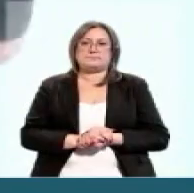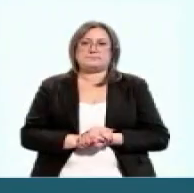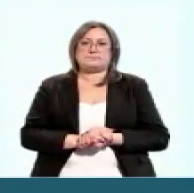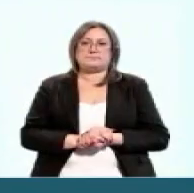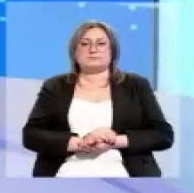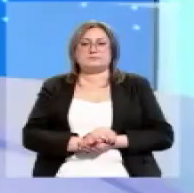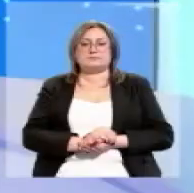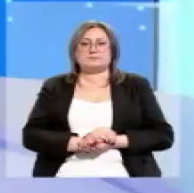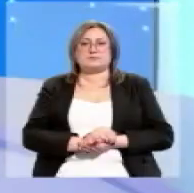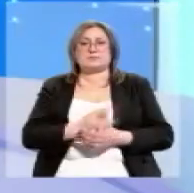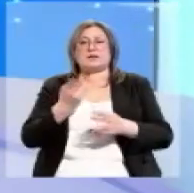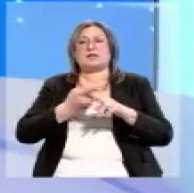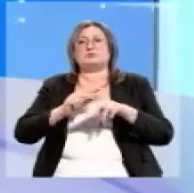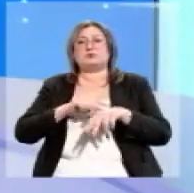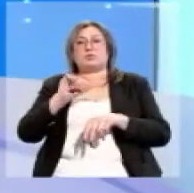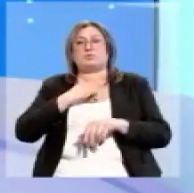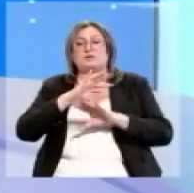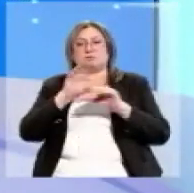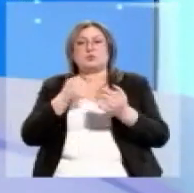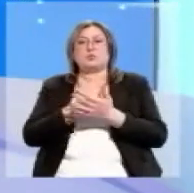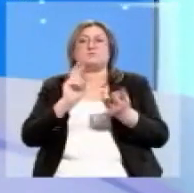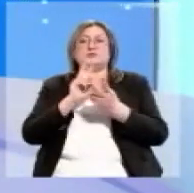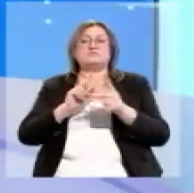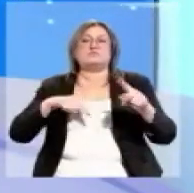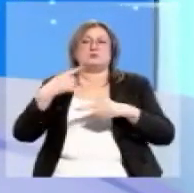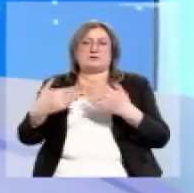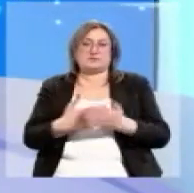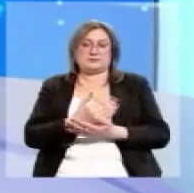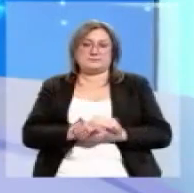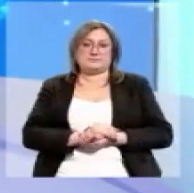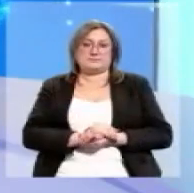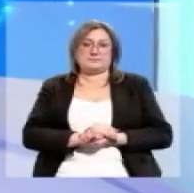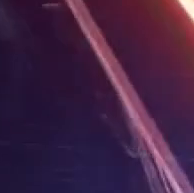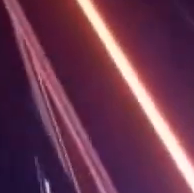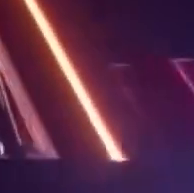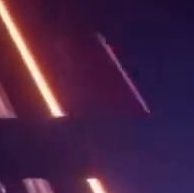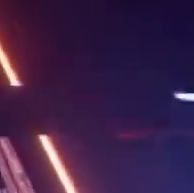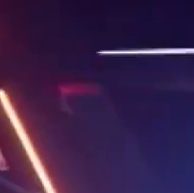телеканал Костанай. К этому часу у меня все. До встречи в следующем выпуске новостей.